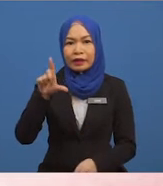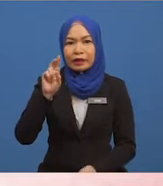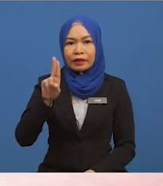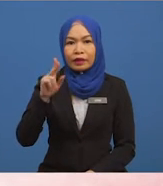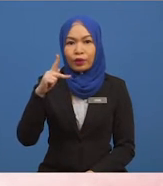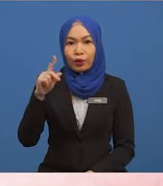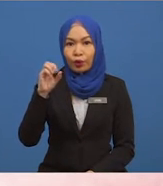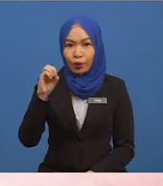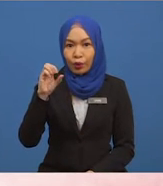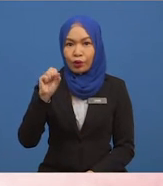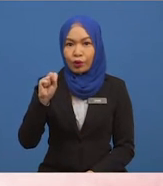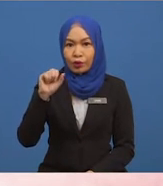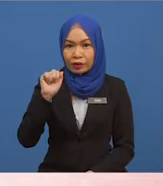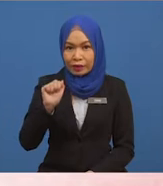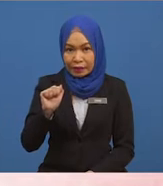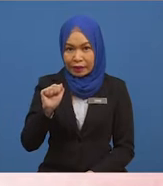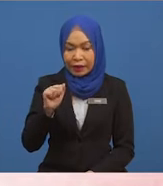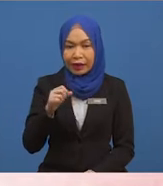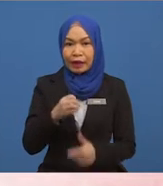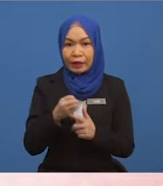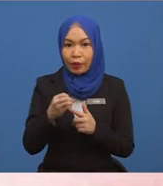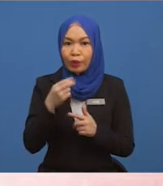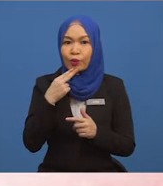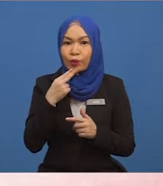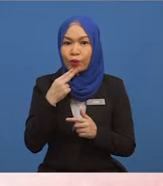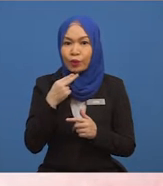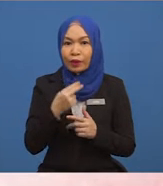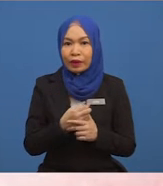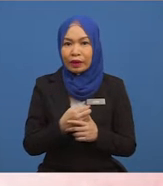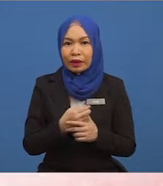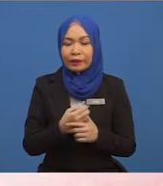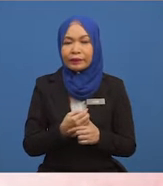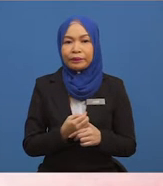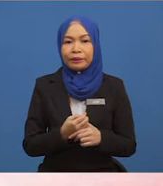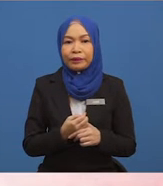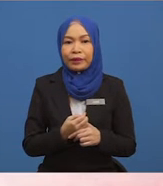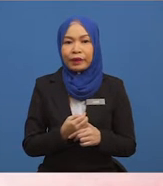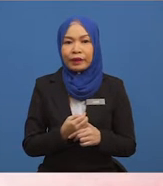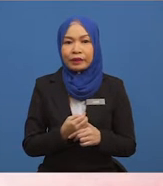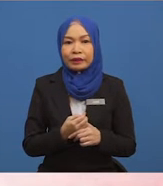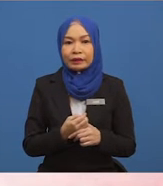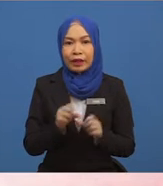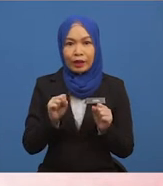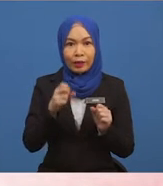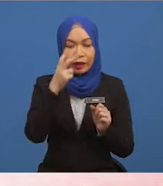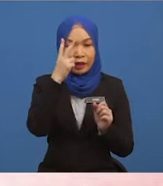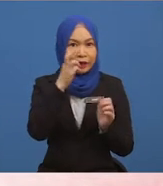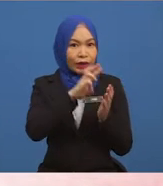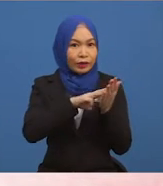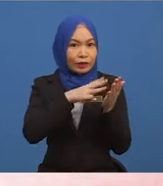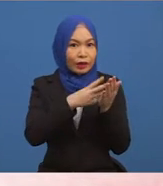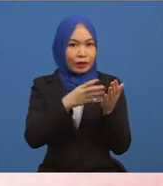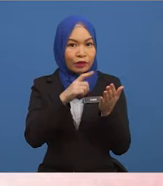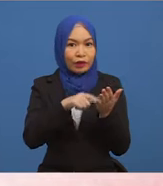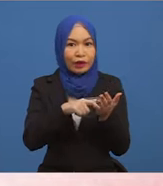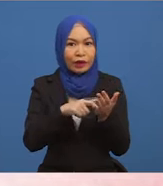Pada respirasi aerob, proses penguraian glukosa berlaku secara lengkap dengan